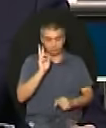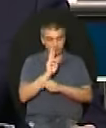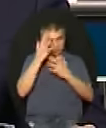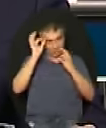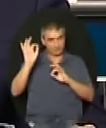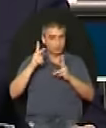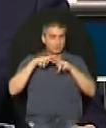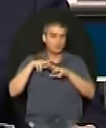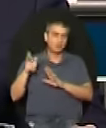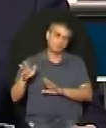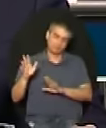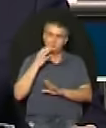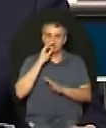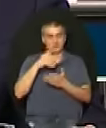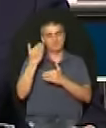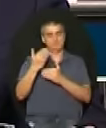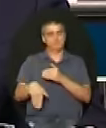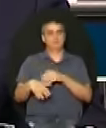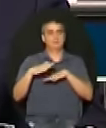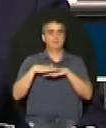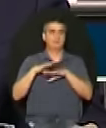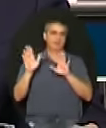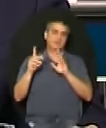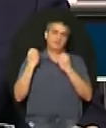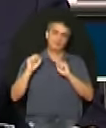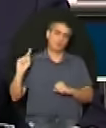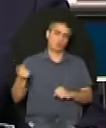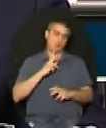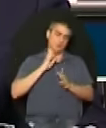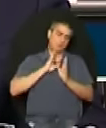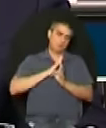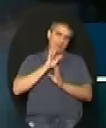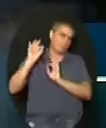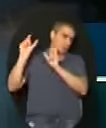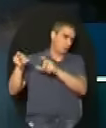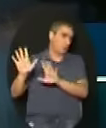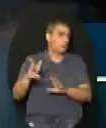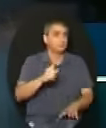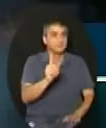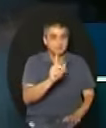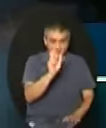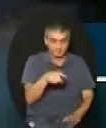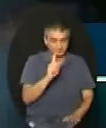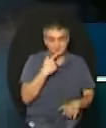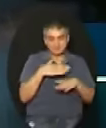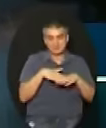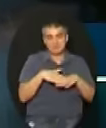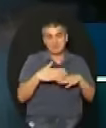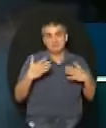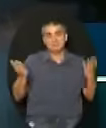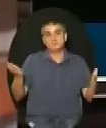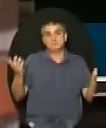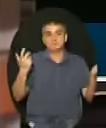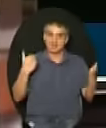כבודו או מה שנשאר ממנו, שיסיים את תפקידו וישחרר את כולנו מעולו. מייקל? אם דן יכול להתנצל,